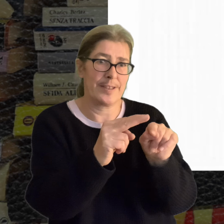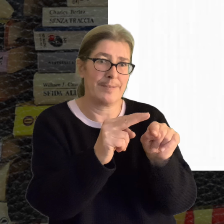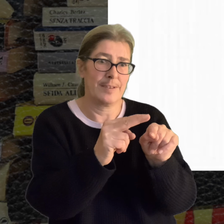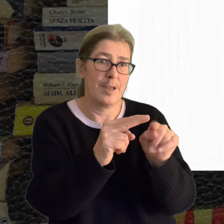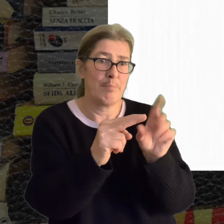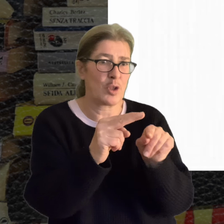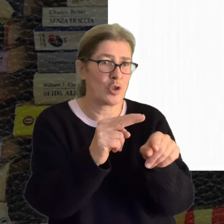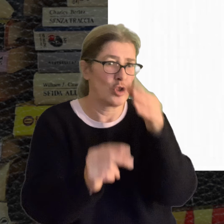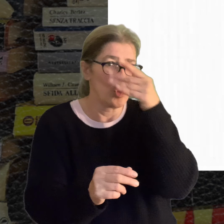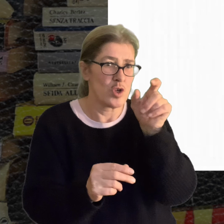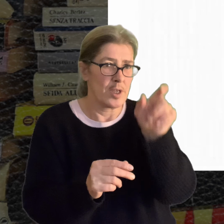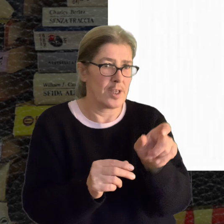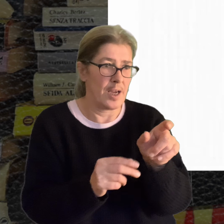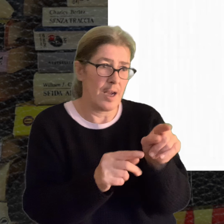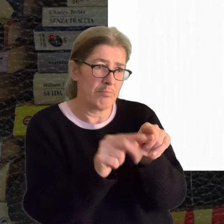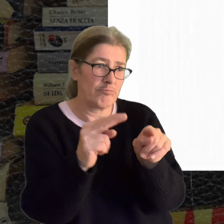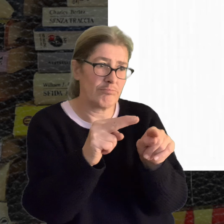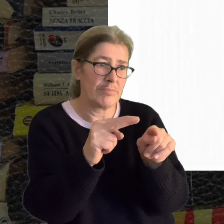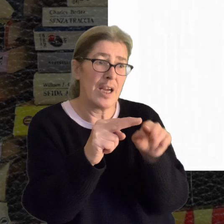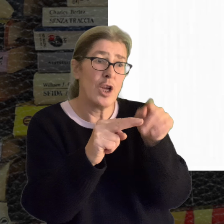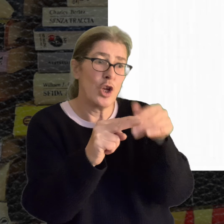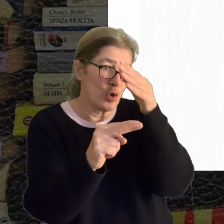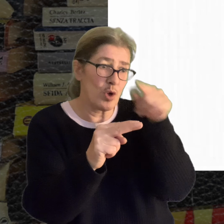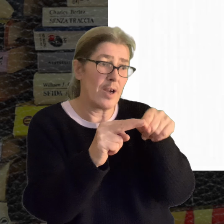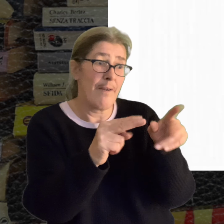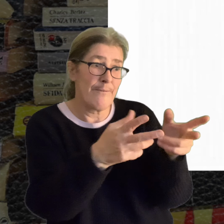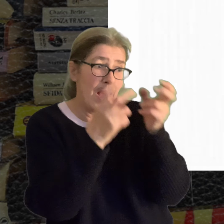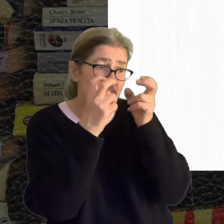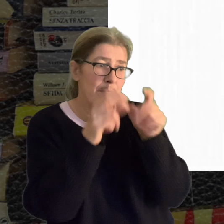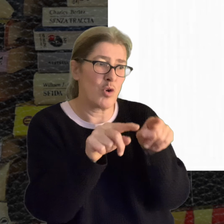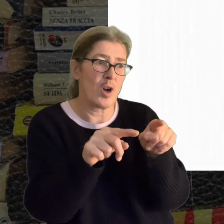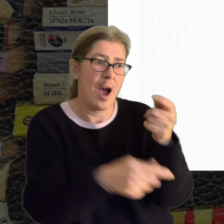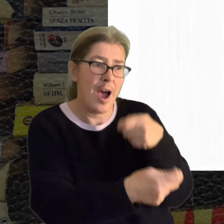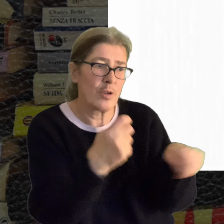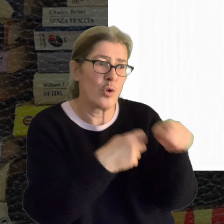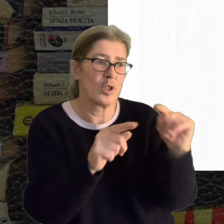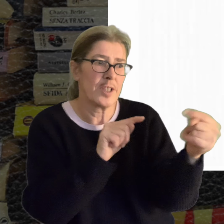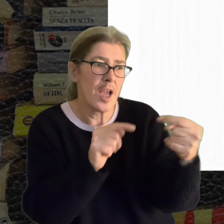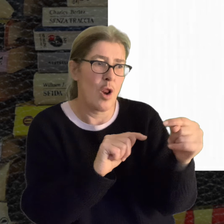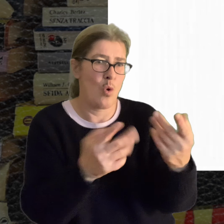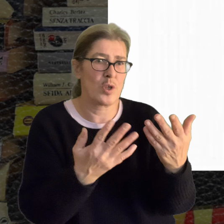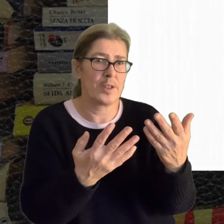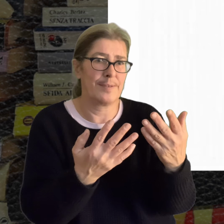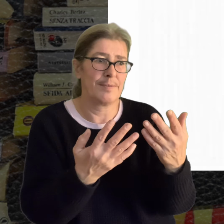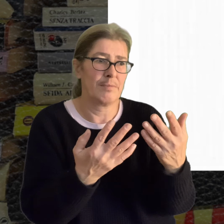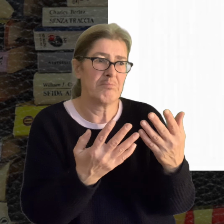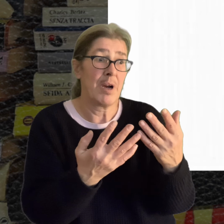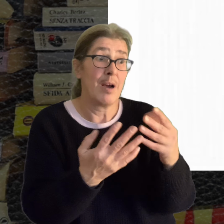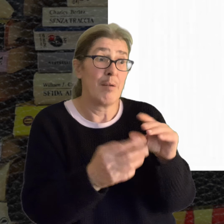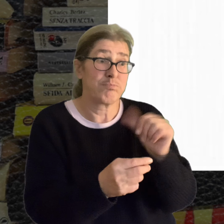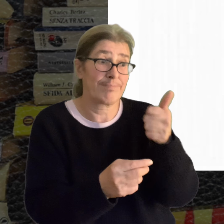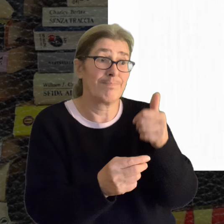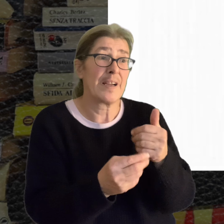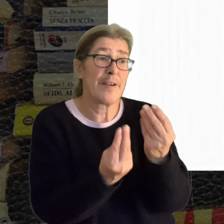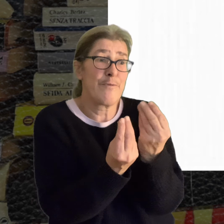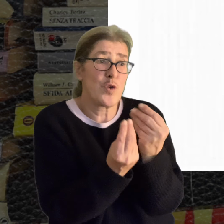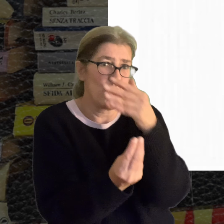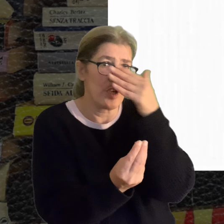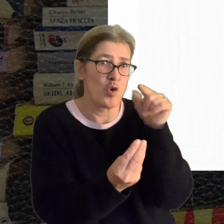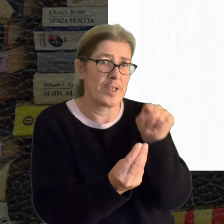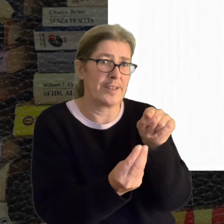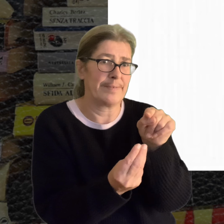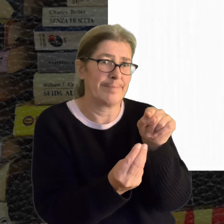was die Handlung betrifft durch die Wahrnehmung des jungen also auch die Dialoge die Handlungen und auch die